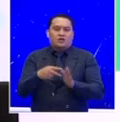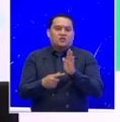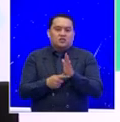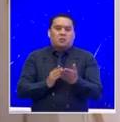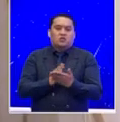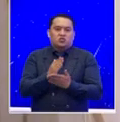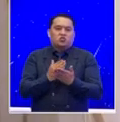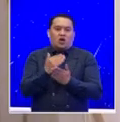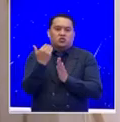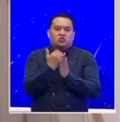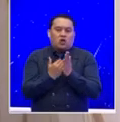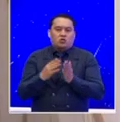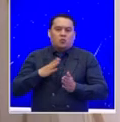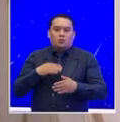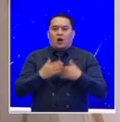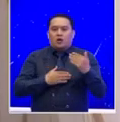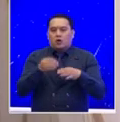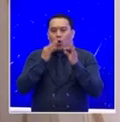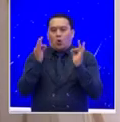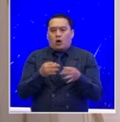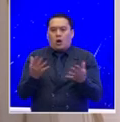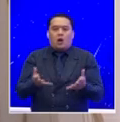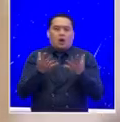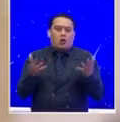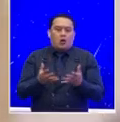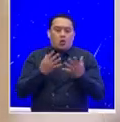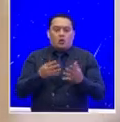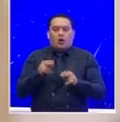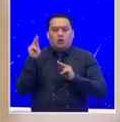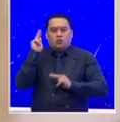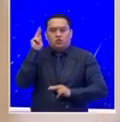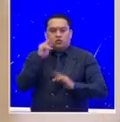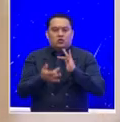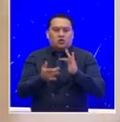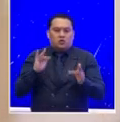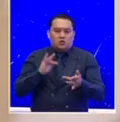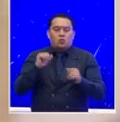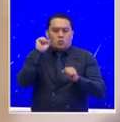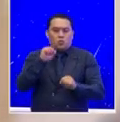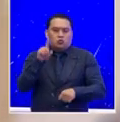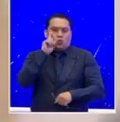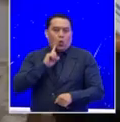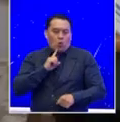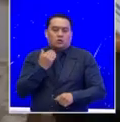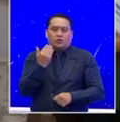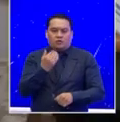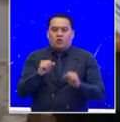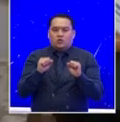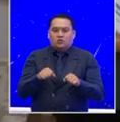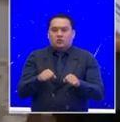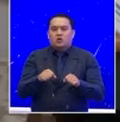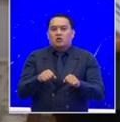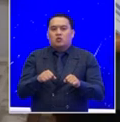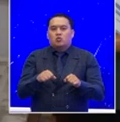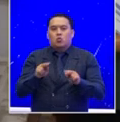27-летним стажем, она, опираясь на практику и опыт, легко освоила азы дистанционного обучения. Теперь, благодаря гаджетам и интернету, за световой